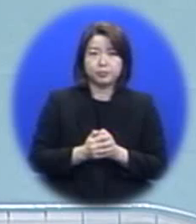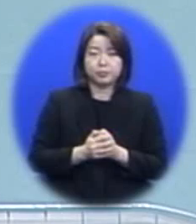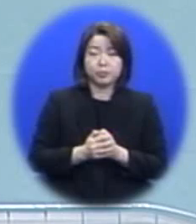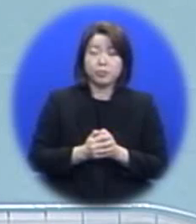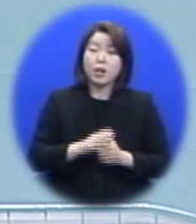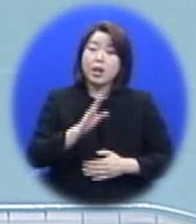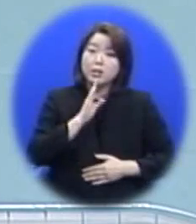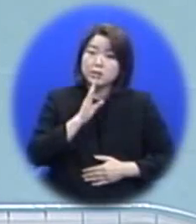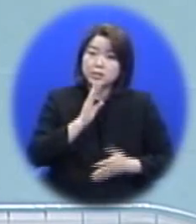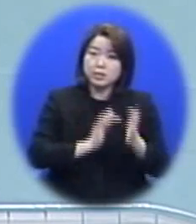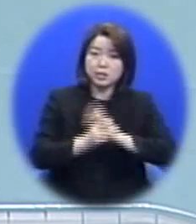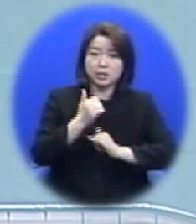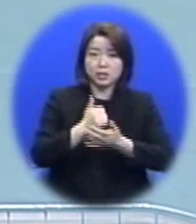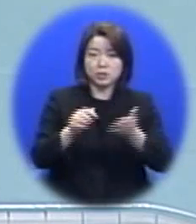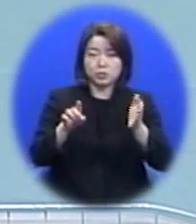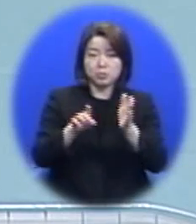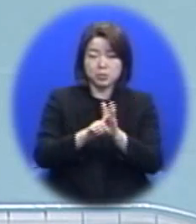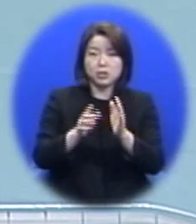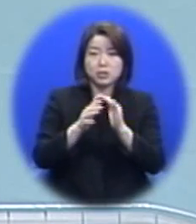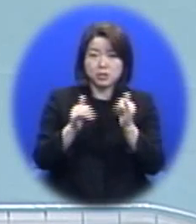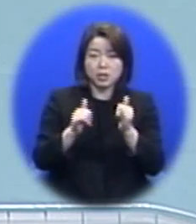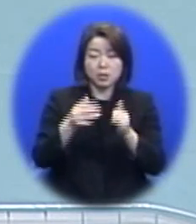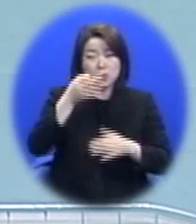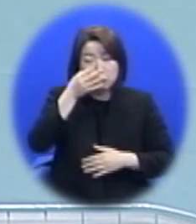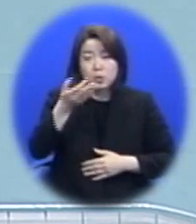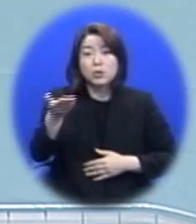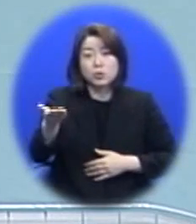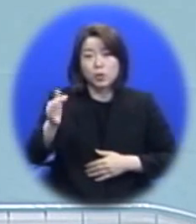때문입니다. 진짜 예수 믿는 사람을 보여줘야 되잖아요.